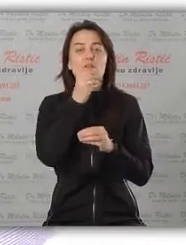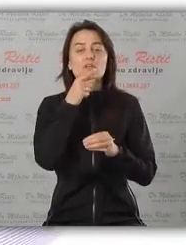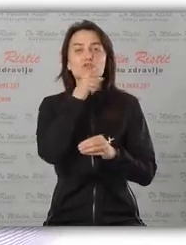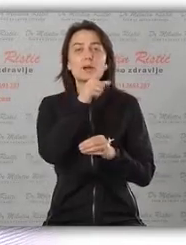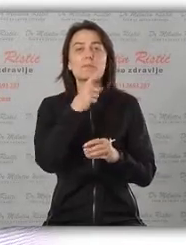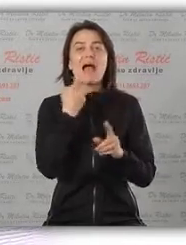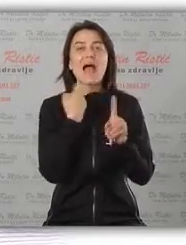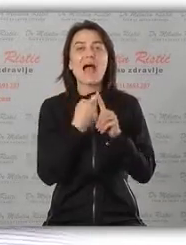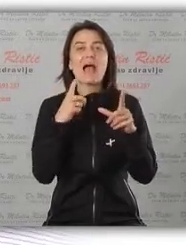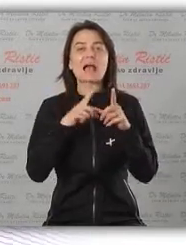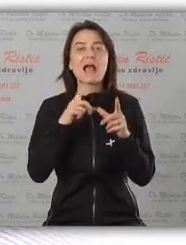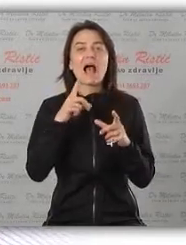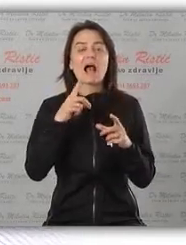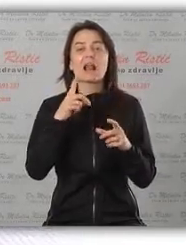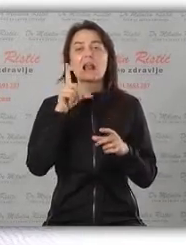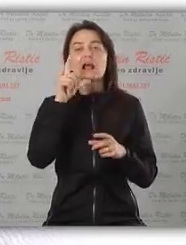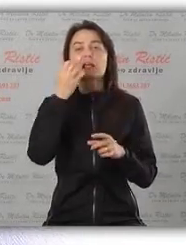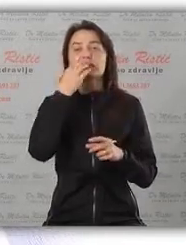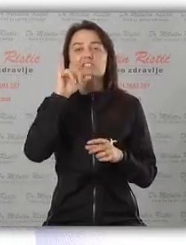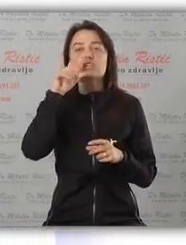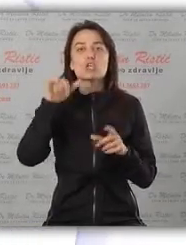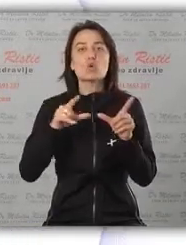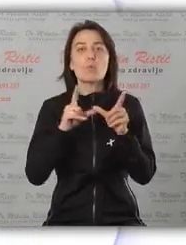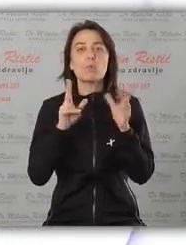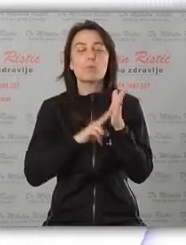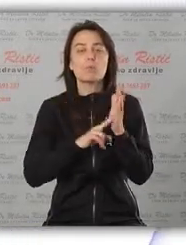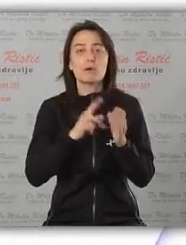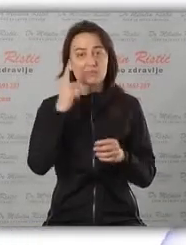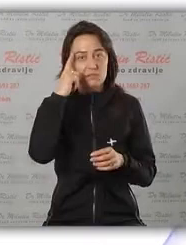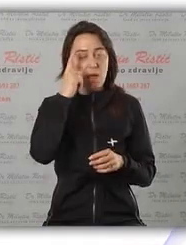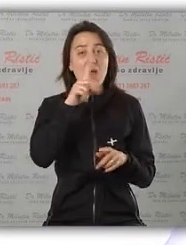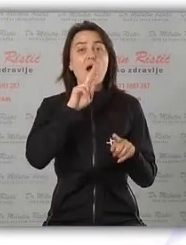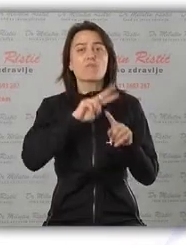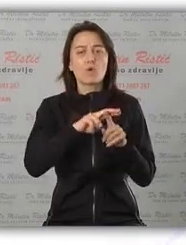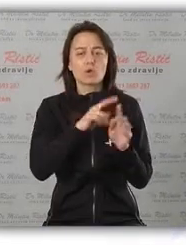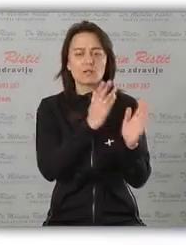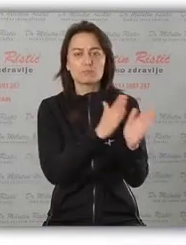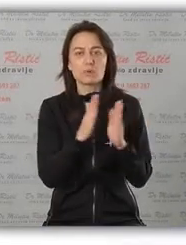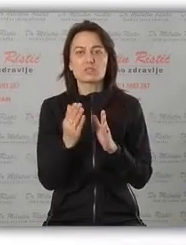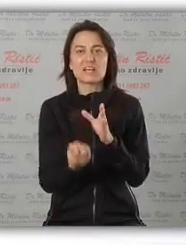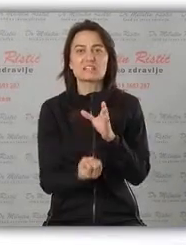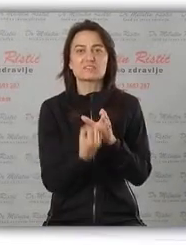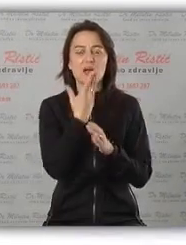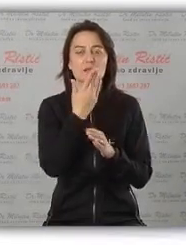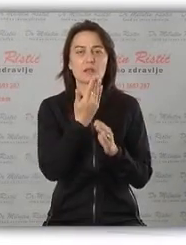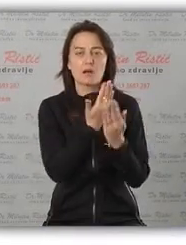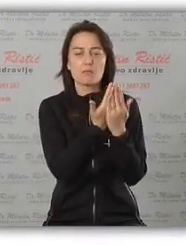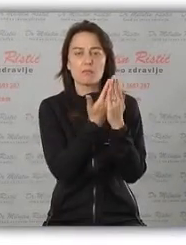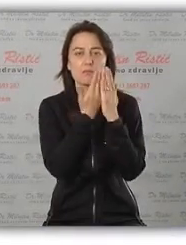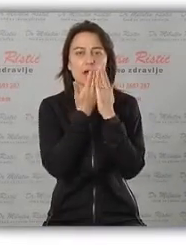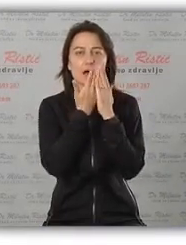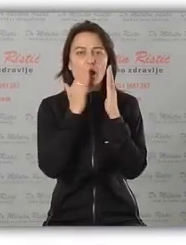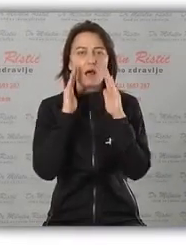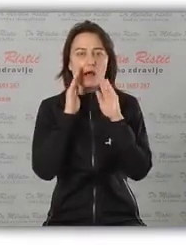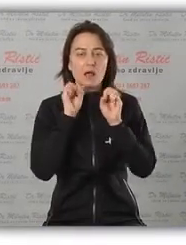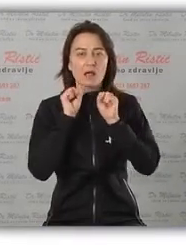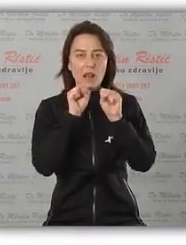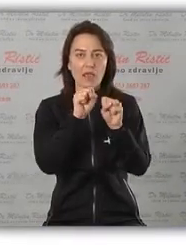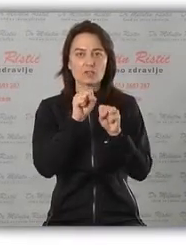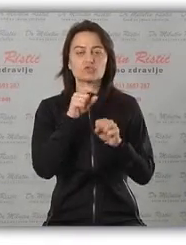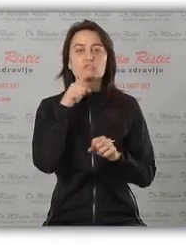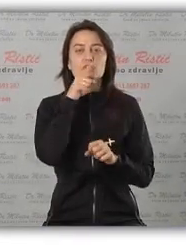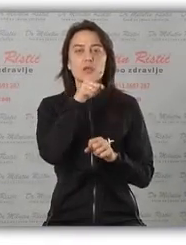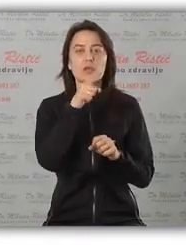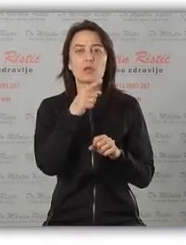povećan afinitet prema ionima kalcijuma. Samim tim smatra se da fluor u toku procesa stvaranja gleđi, odnosno